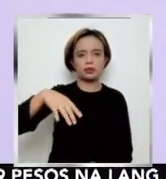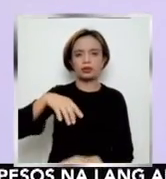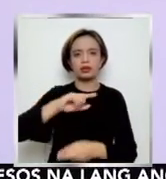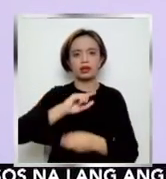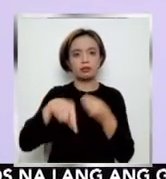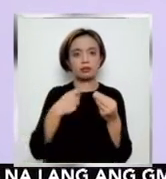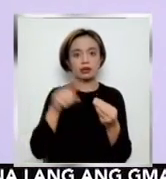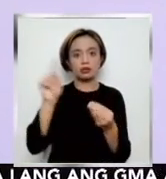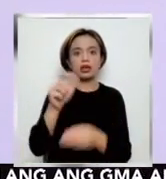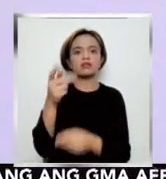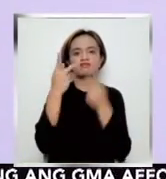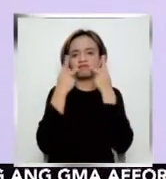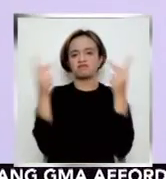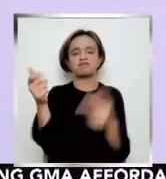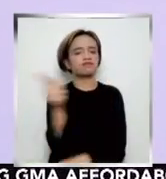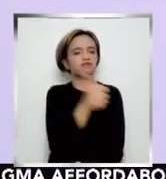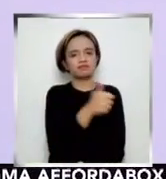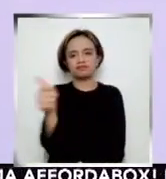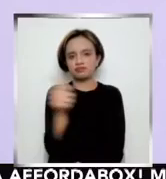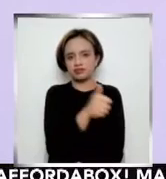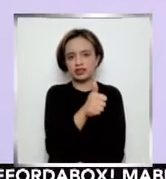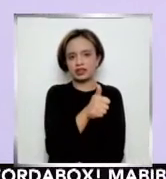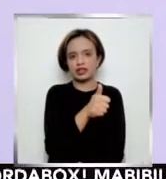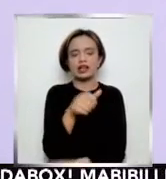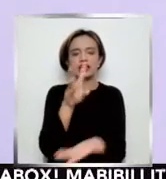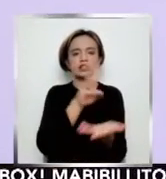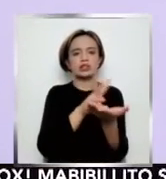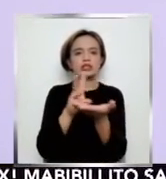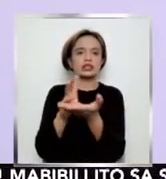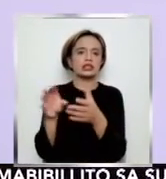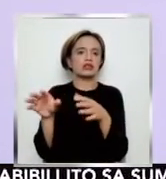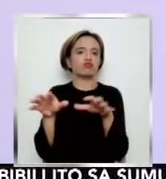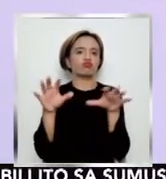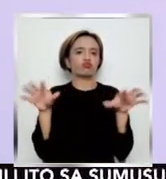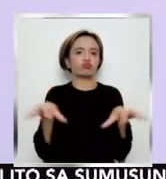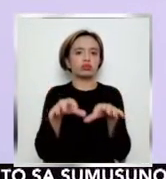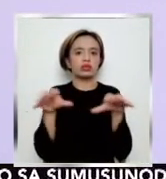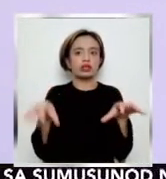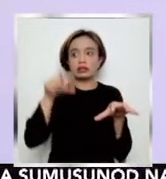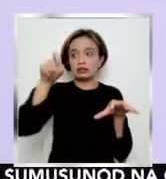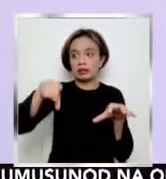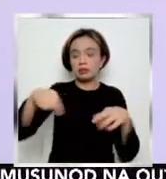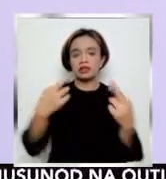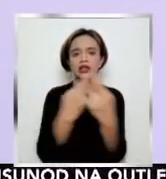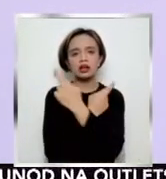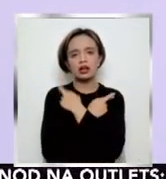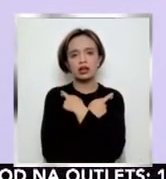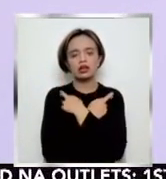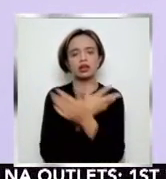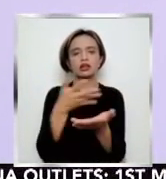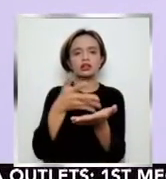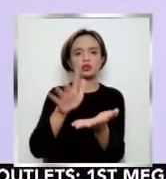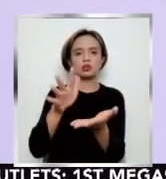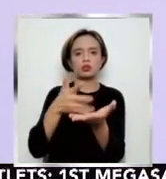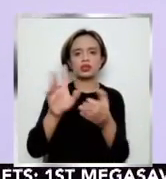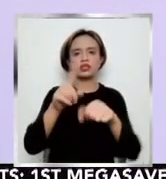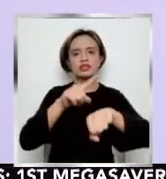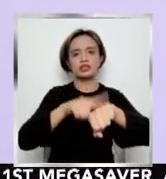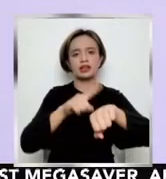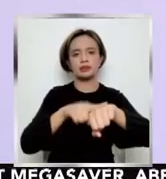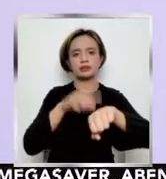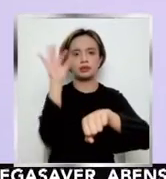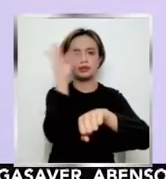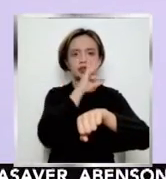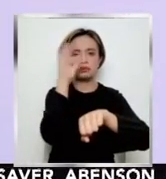pampublikong transportasyon at urban mobility. At dahil imbis na ipahinga, nasasayang po ang oras ng maraming Pilipino sa